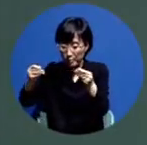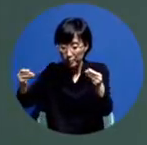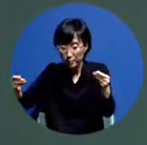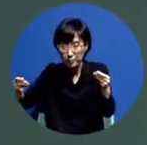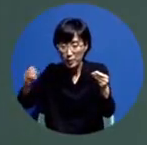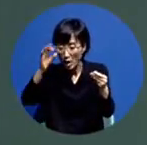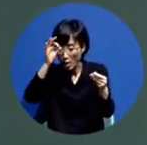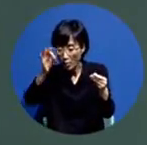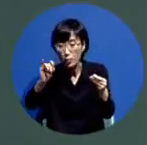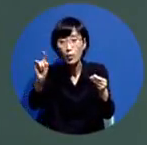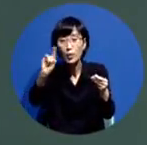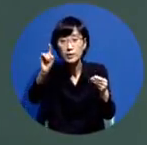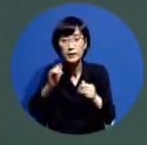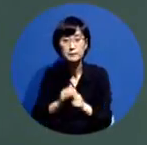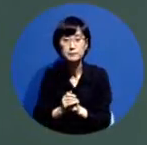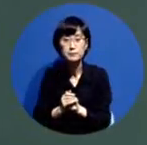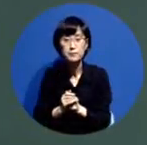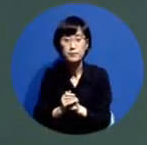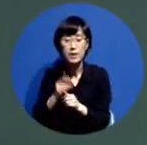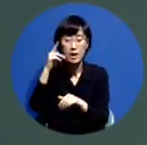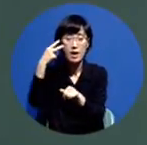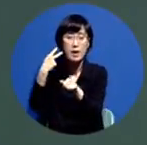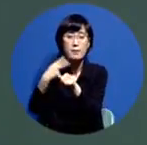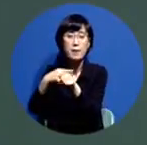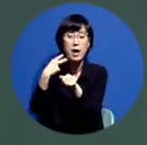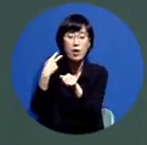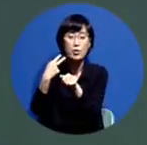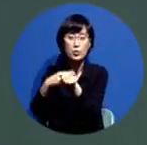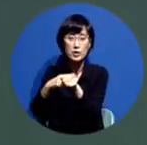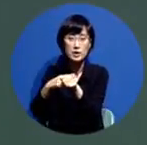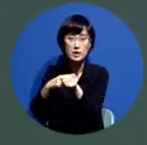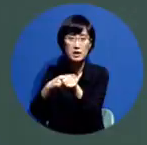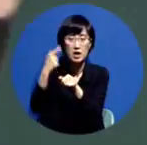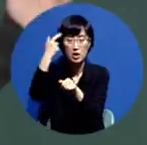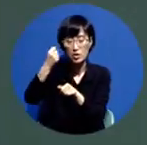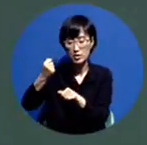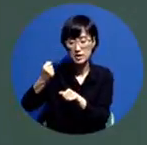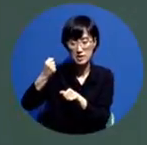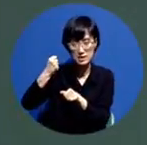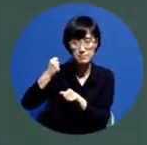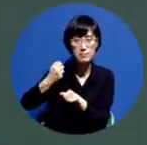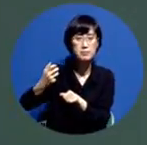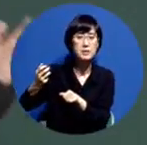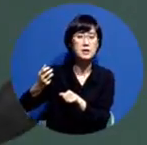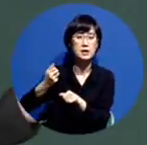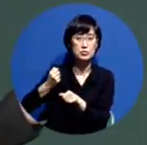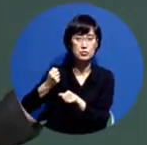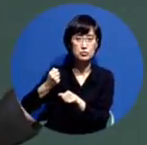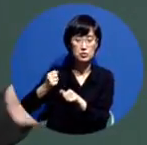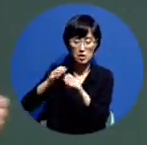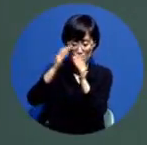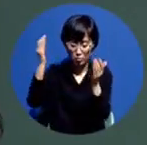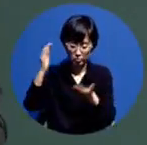保罗他教导不是这样随便教导. 바울이 가지고 있는 모든 노하우를 진짜 영적인 아들 디모데에게 전달하는 겁니다.